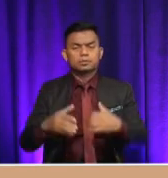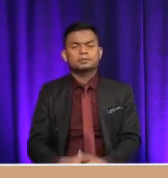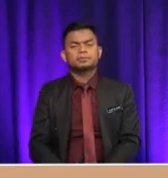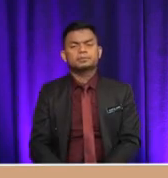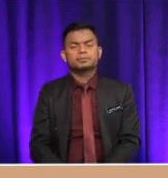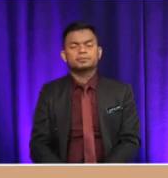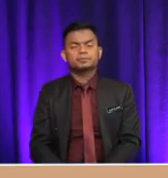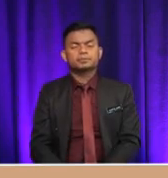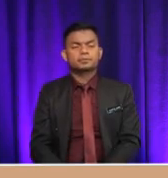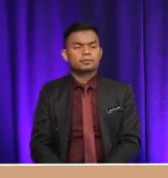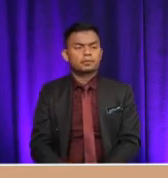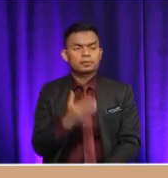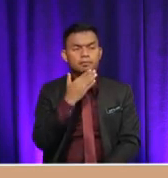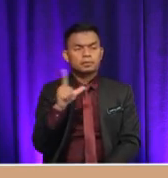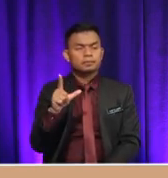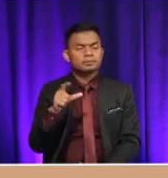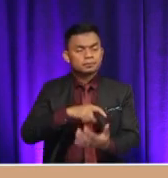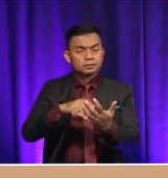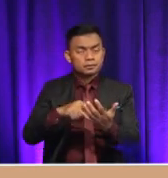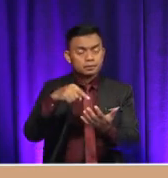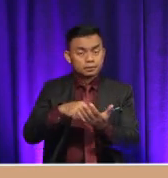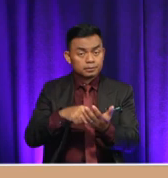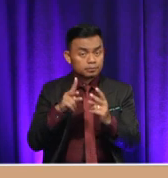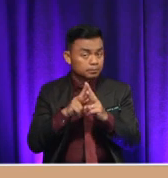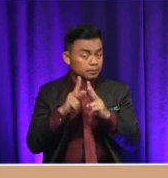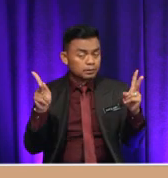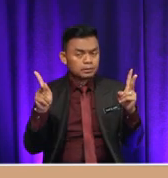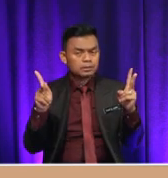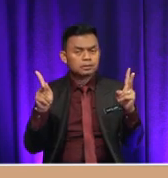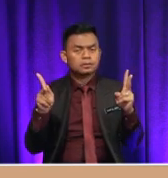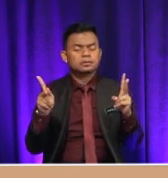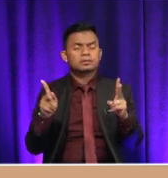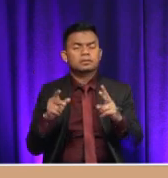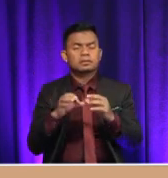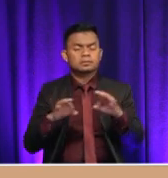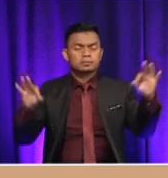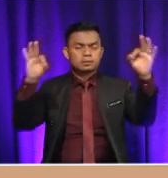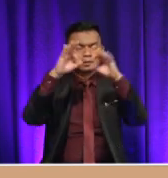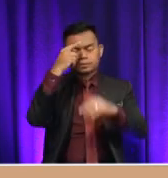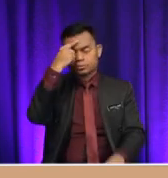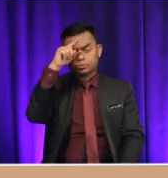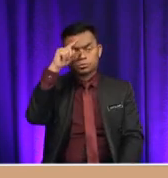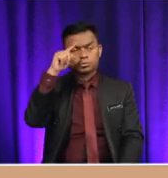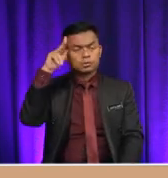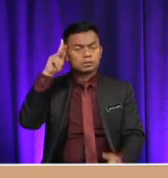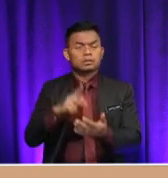Oke lukisan ini penting bagi mengenal pasti kedudukan alat pemasangan